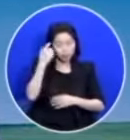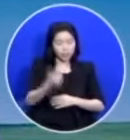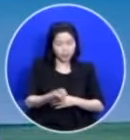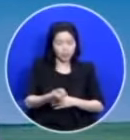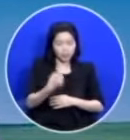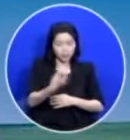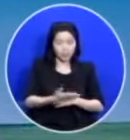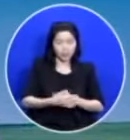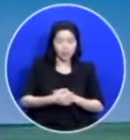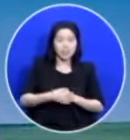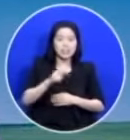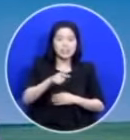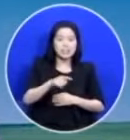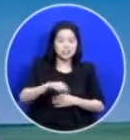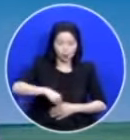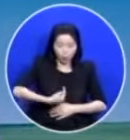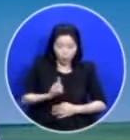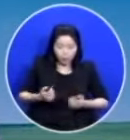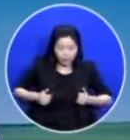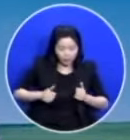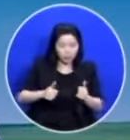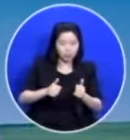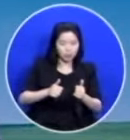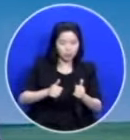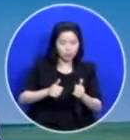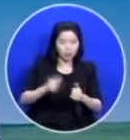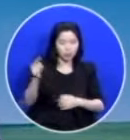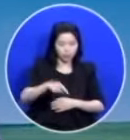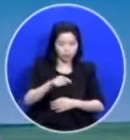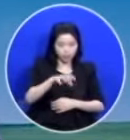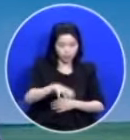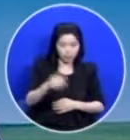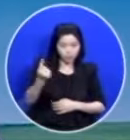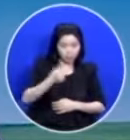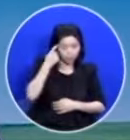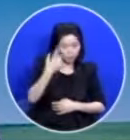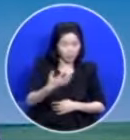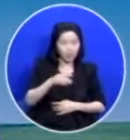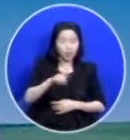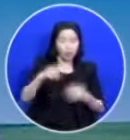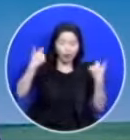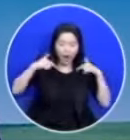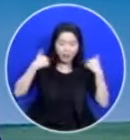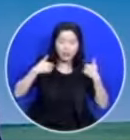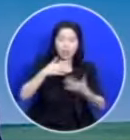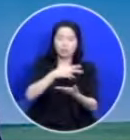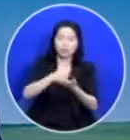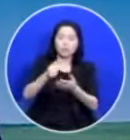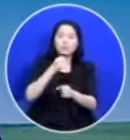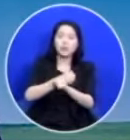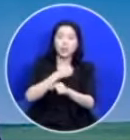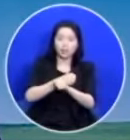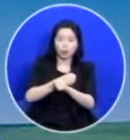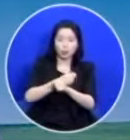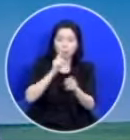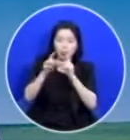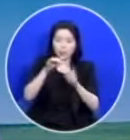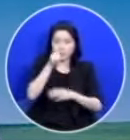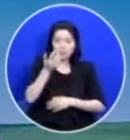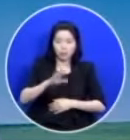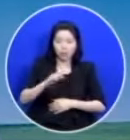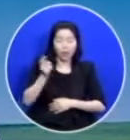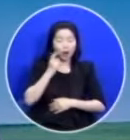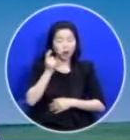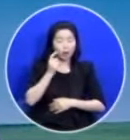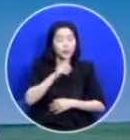내가 노력하여 여기까지 왔냐 너 매번 주님이 하셨다고 했는데 그러면 거짓말한 거냐 이렇게